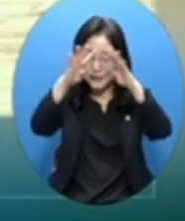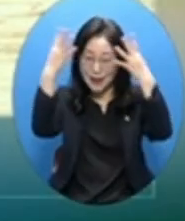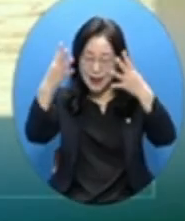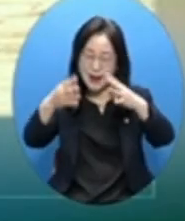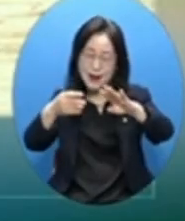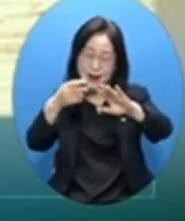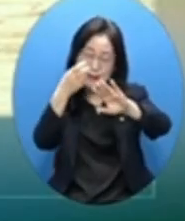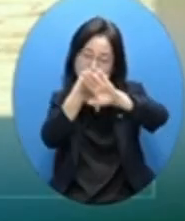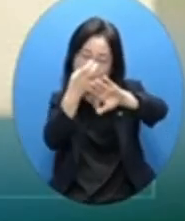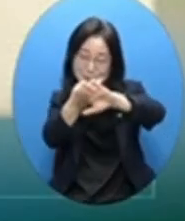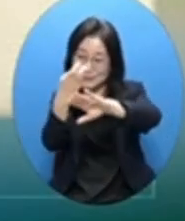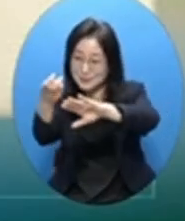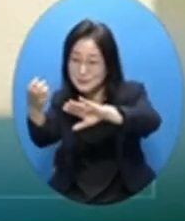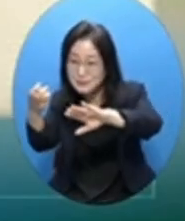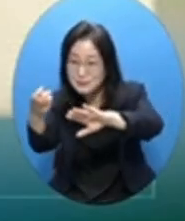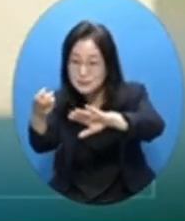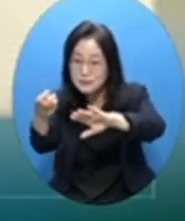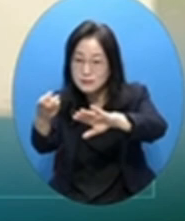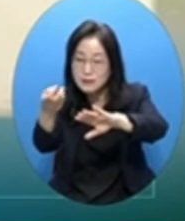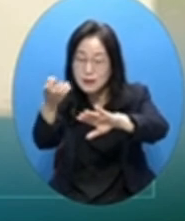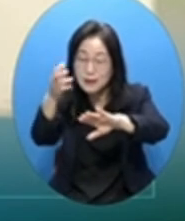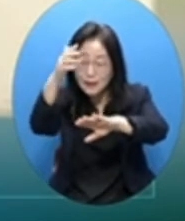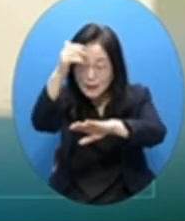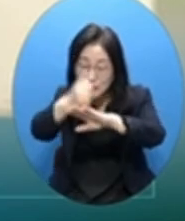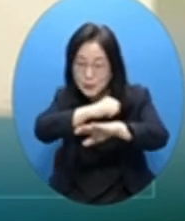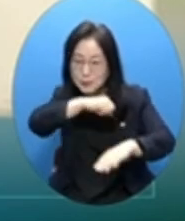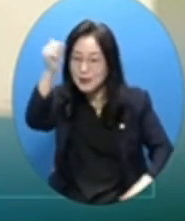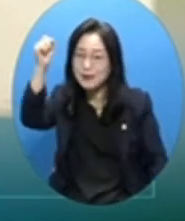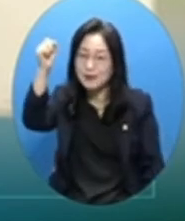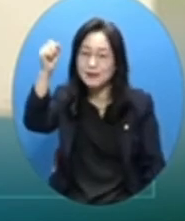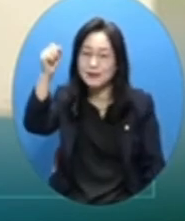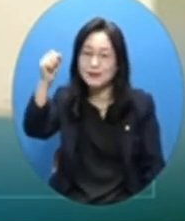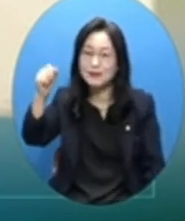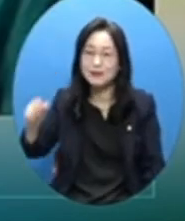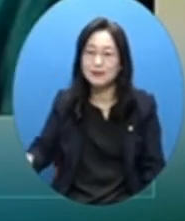약의 문을 두드리다가 하나님께서 문을 열어 주셔서